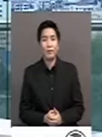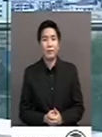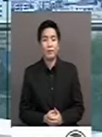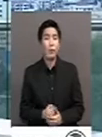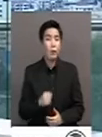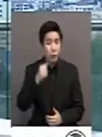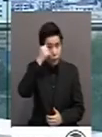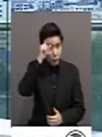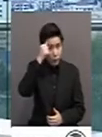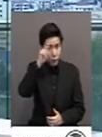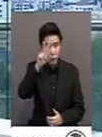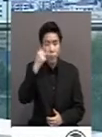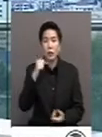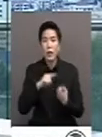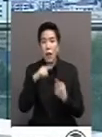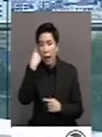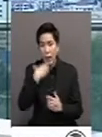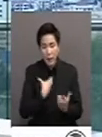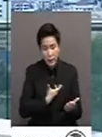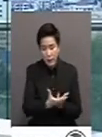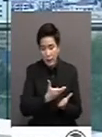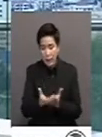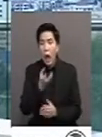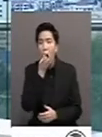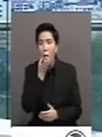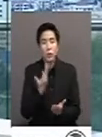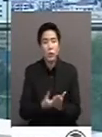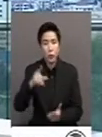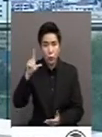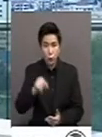ก2วันนะมากันได้ครับโดยเฉพาะใครที่อยากจะมาซื้อข้าวนะฮะราคาถูกจริง ๆครับ